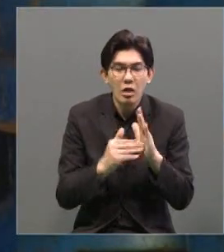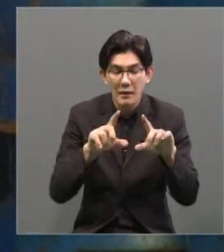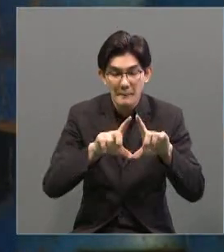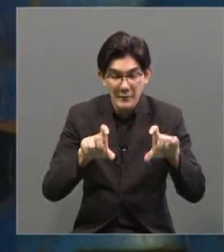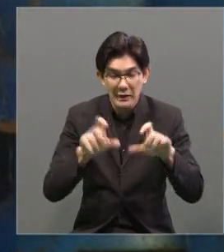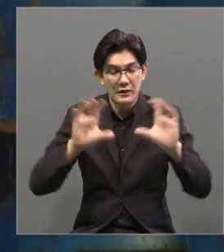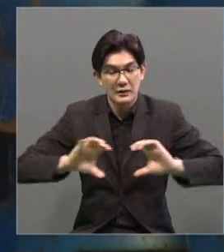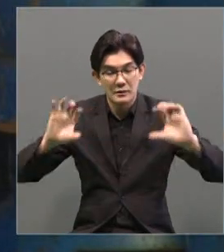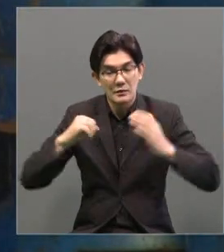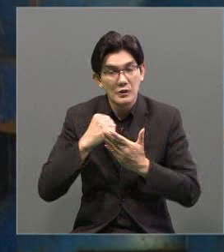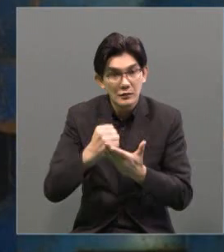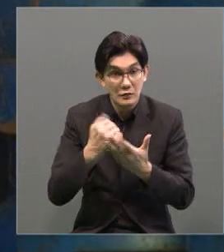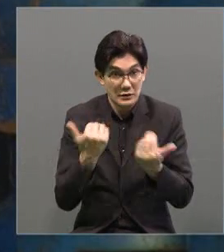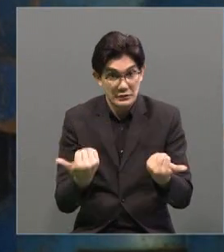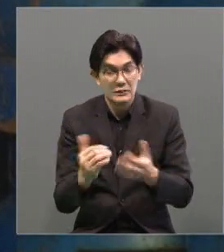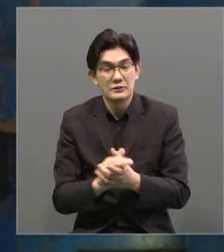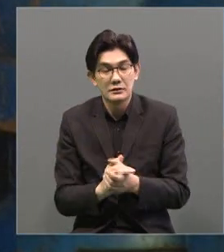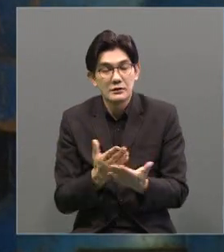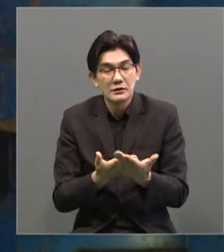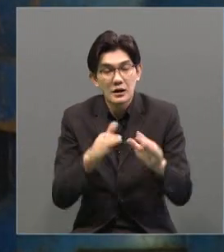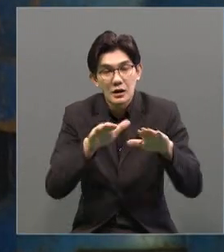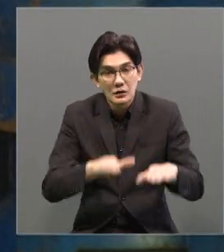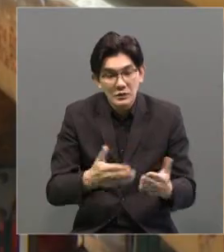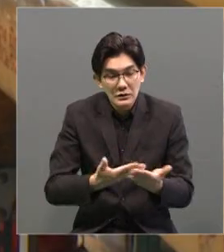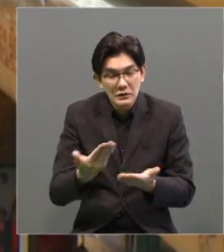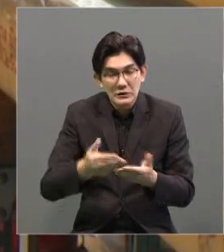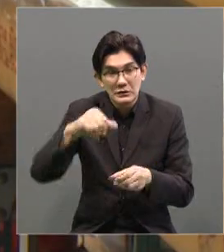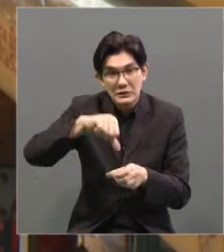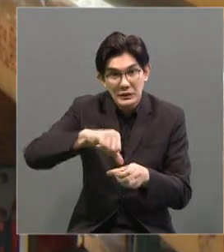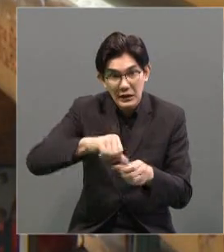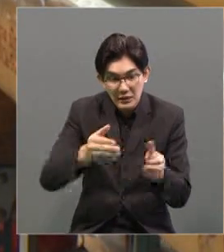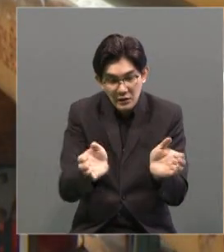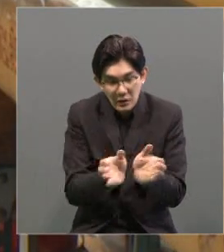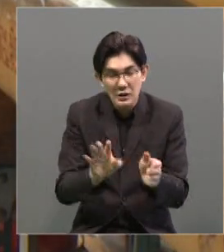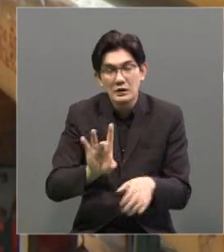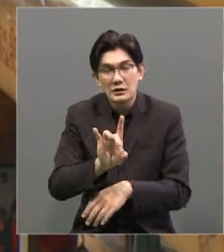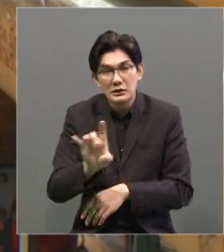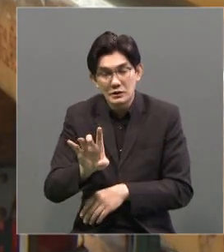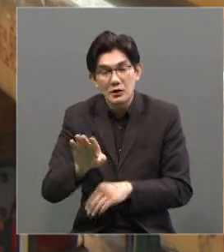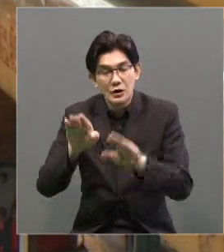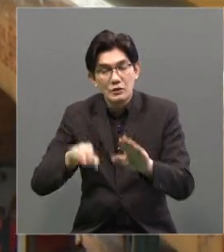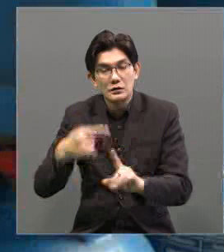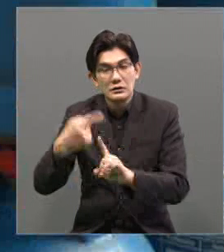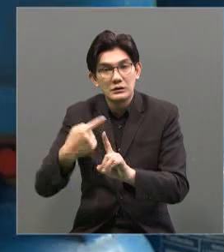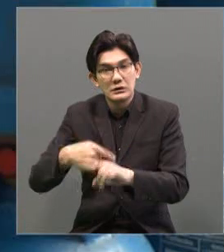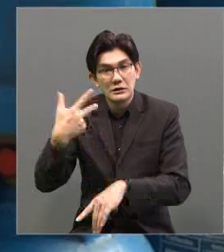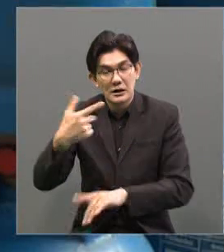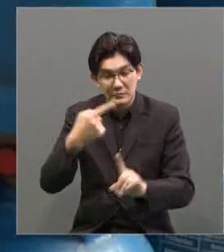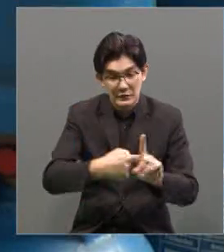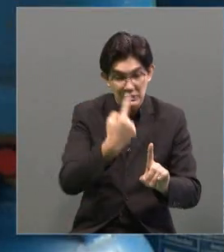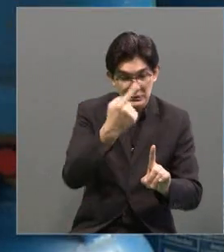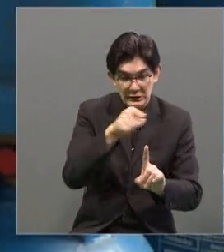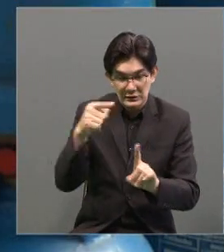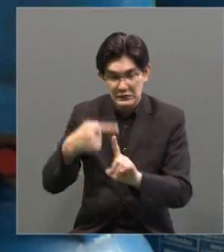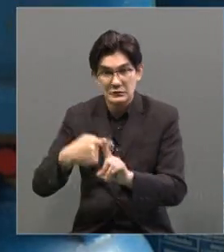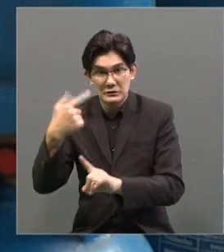ตรสวัสดิการแห่งรัฐตรงนี้ก็จะได้ส่วนลดค่าซื้อก๊าซหุงต้มนะคะ100 บาทต่อ3 เดือนช่วงเดือนมกราคม